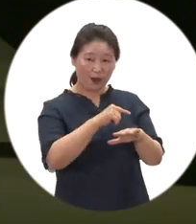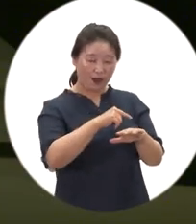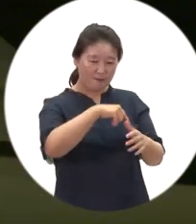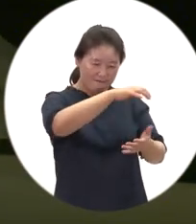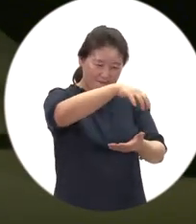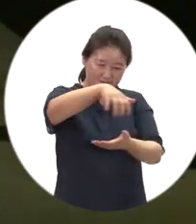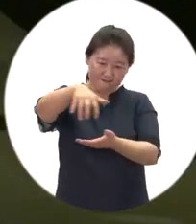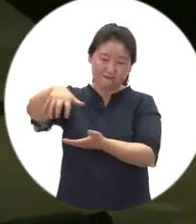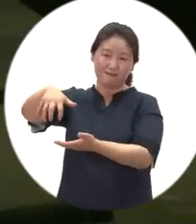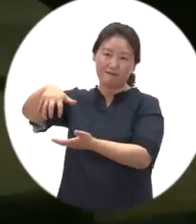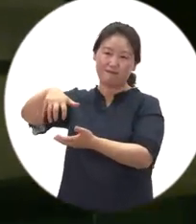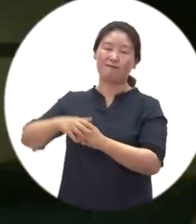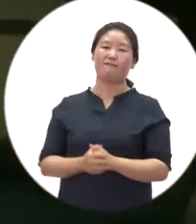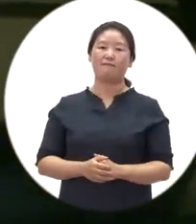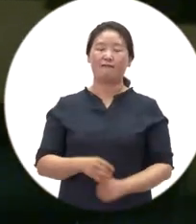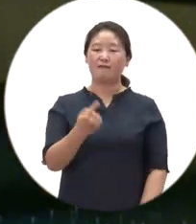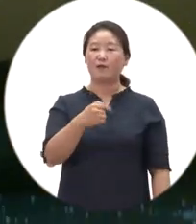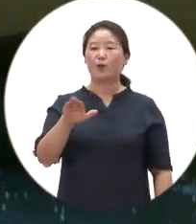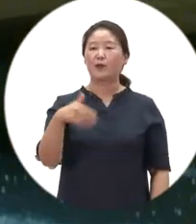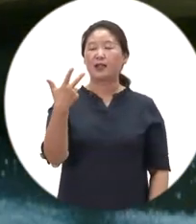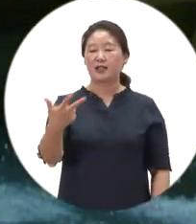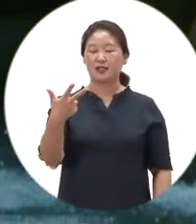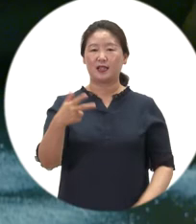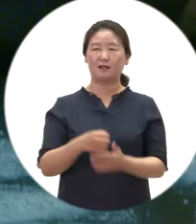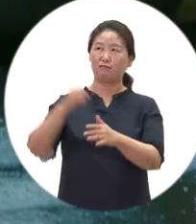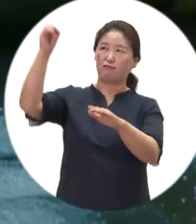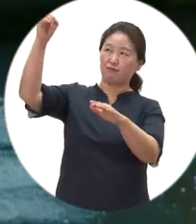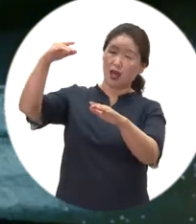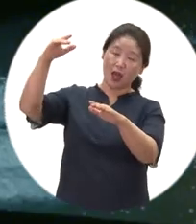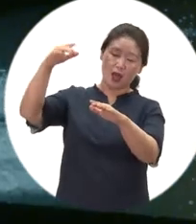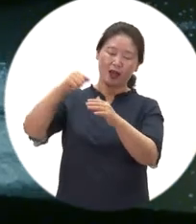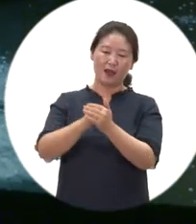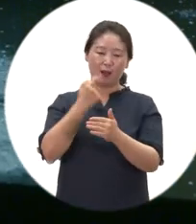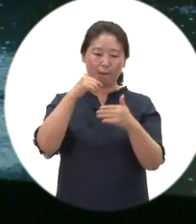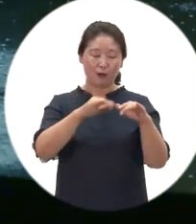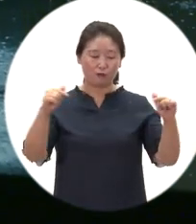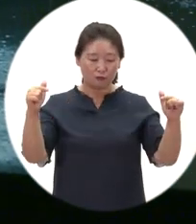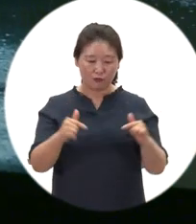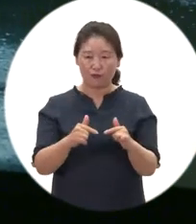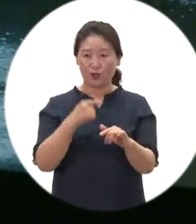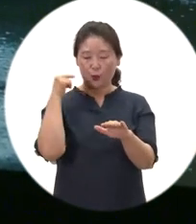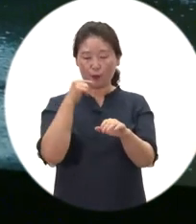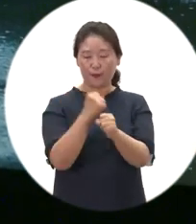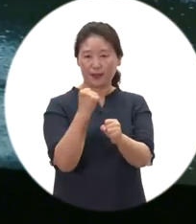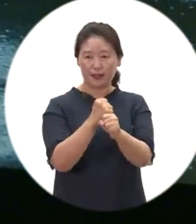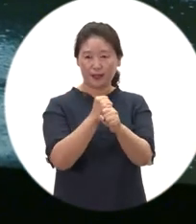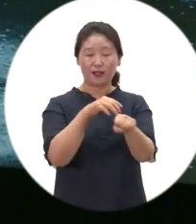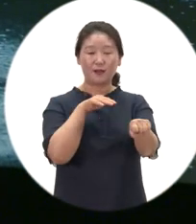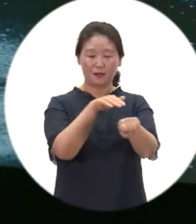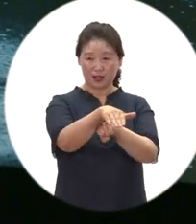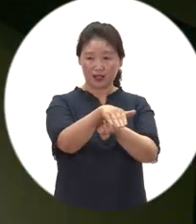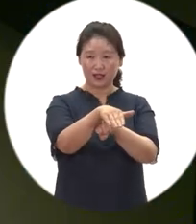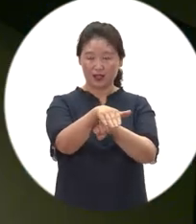가장 활발하게 이루어집니다. 1907년 햇볕에 바닷물을 증발시켜 소금을 만드는 천일염 생산